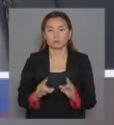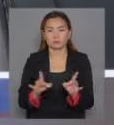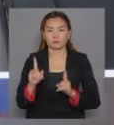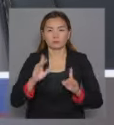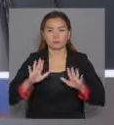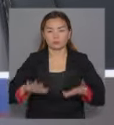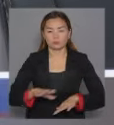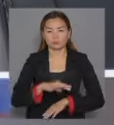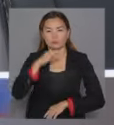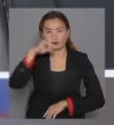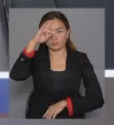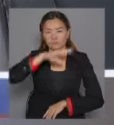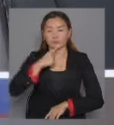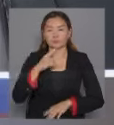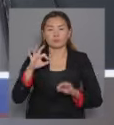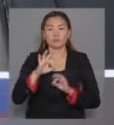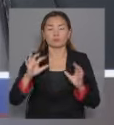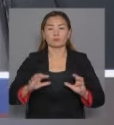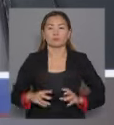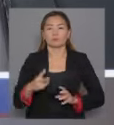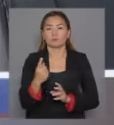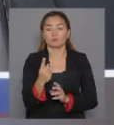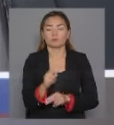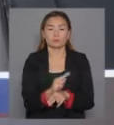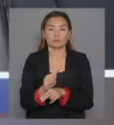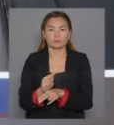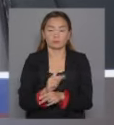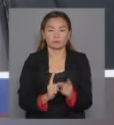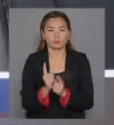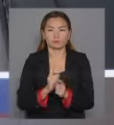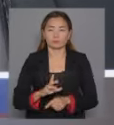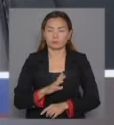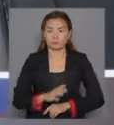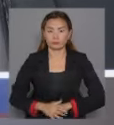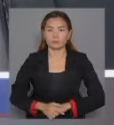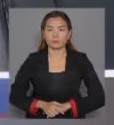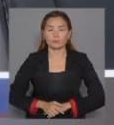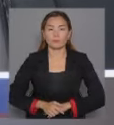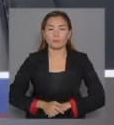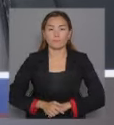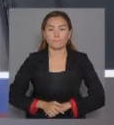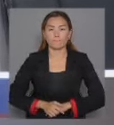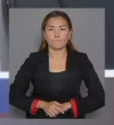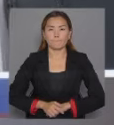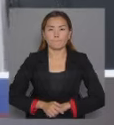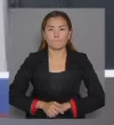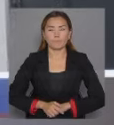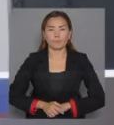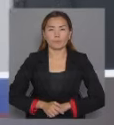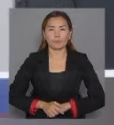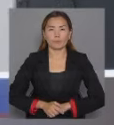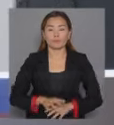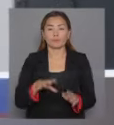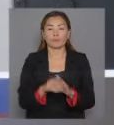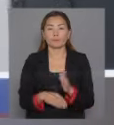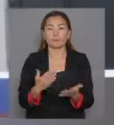айттық, Қазақстан Республикасының тіл туралы заңының 21-ші бабына өзгерістер енгізілді, толықтырулар енгізілді деп. Соның